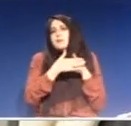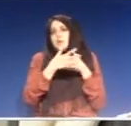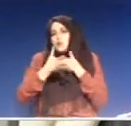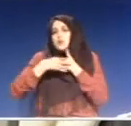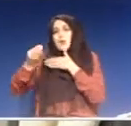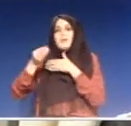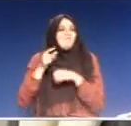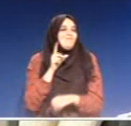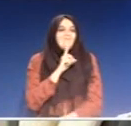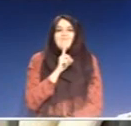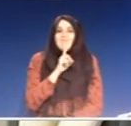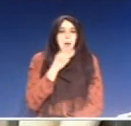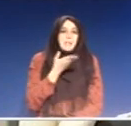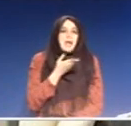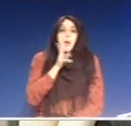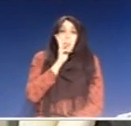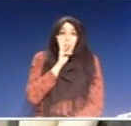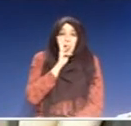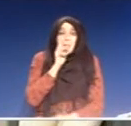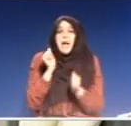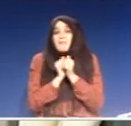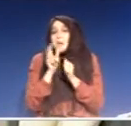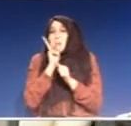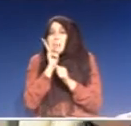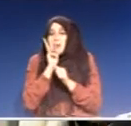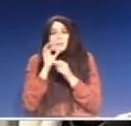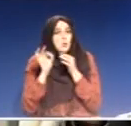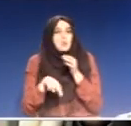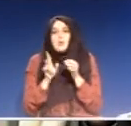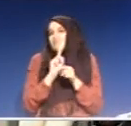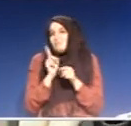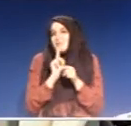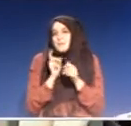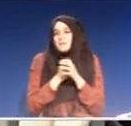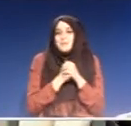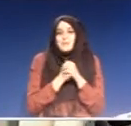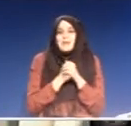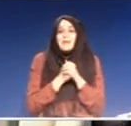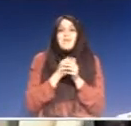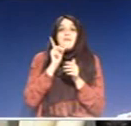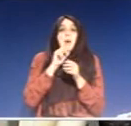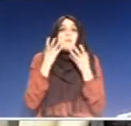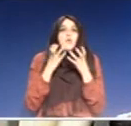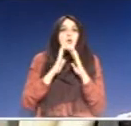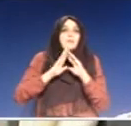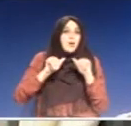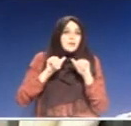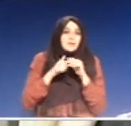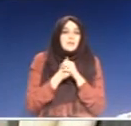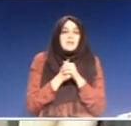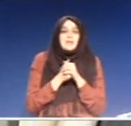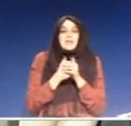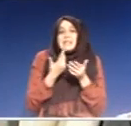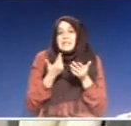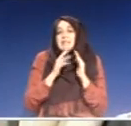لا نواجه المشكلة بمشكلة أكبر. وقالت إذا كان هي تريد الطلاق، يعني إحنا الطلاق هو أبغض